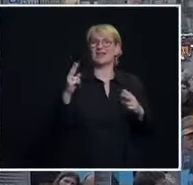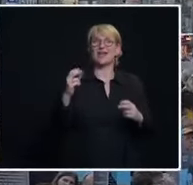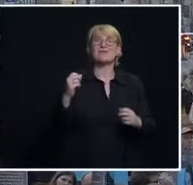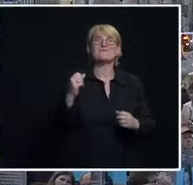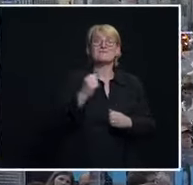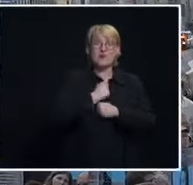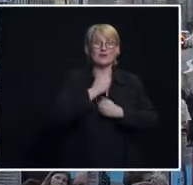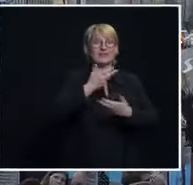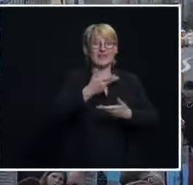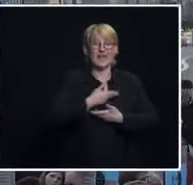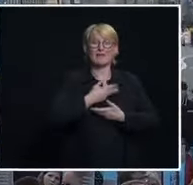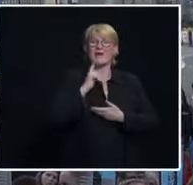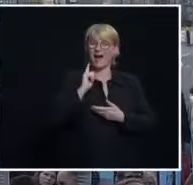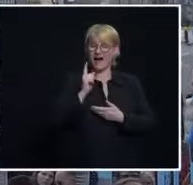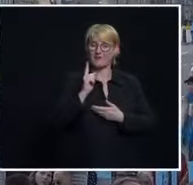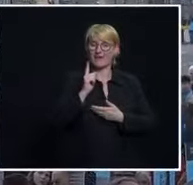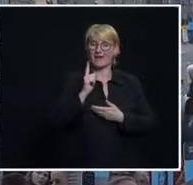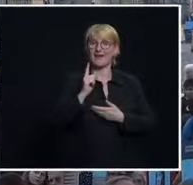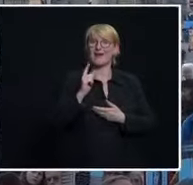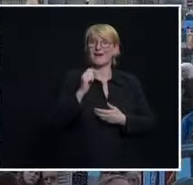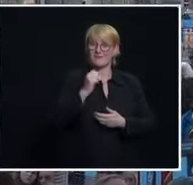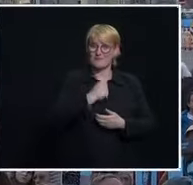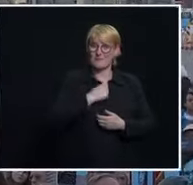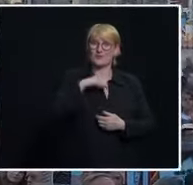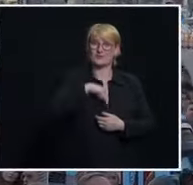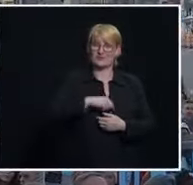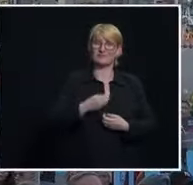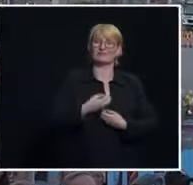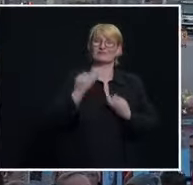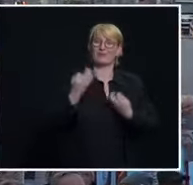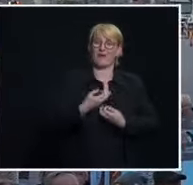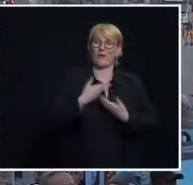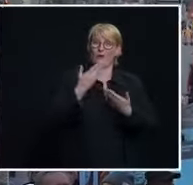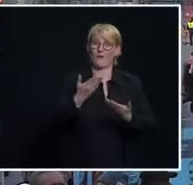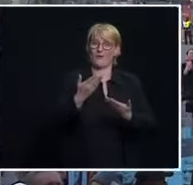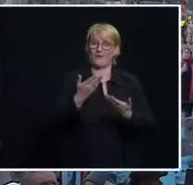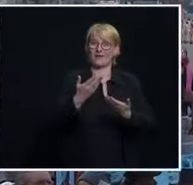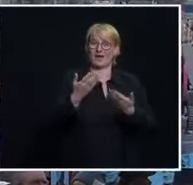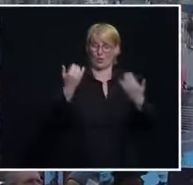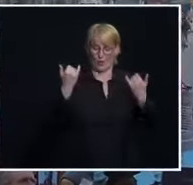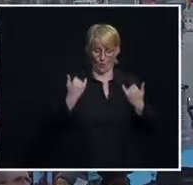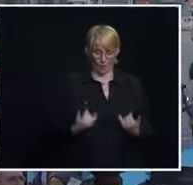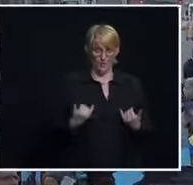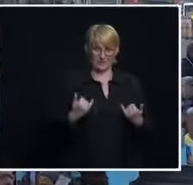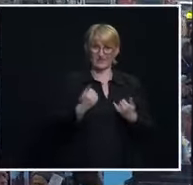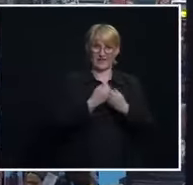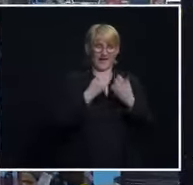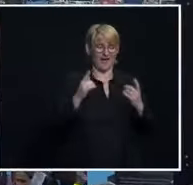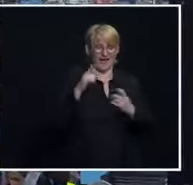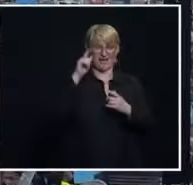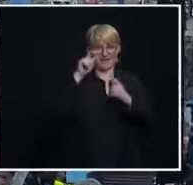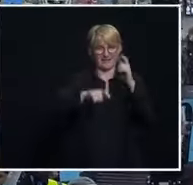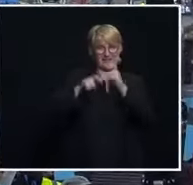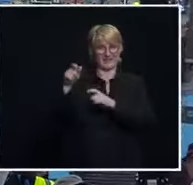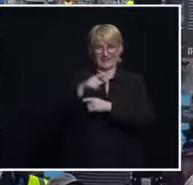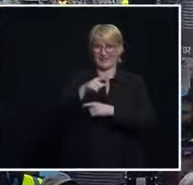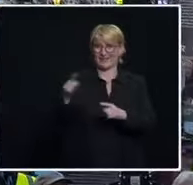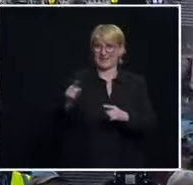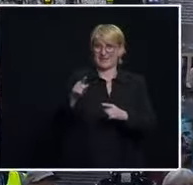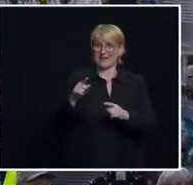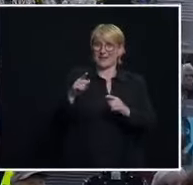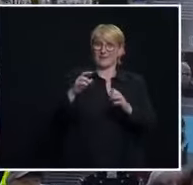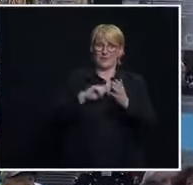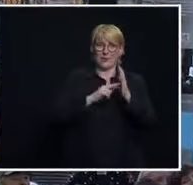Mut. Gerade heute, in einer Zeit, in der einige das Vergessen zum politischen